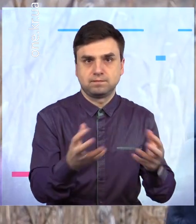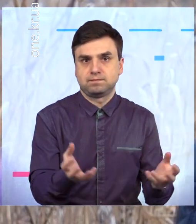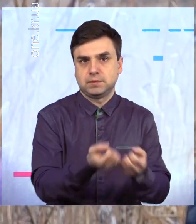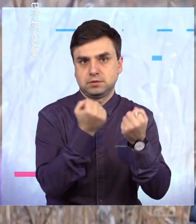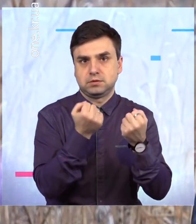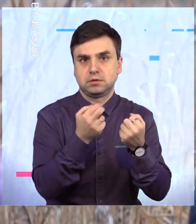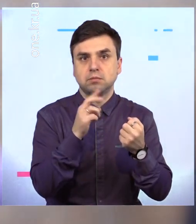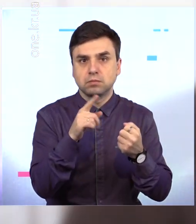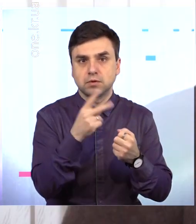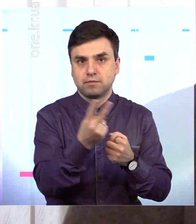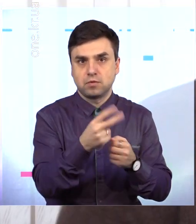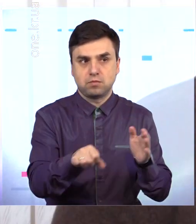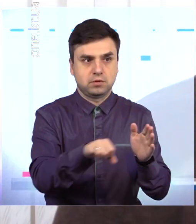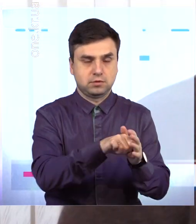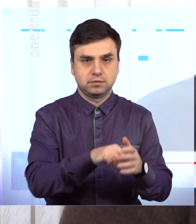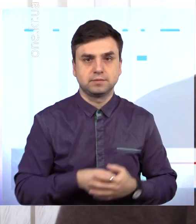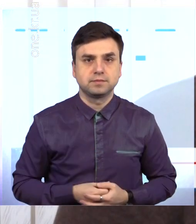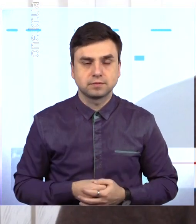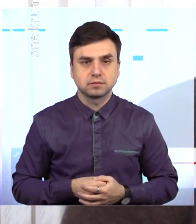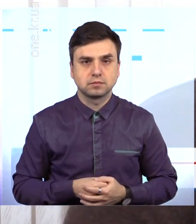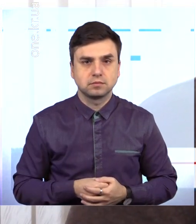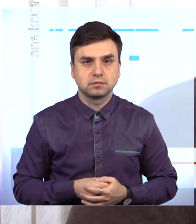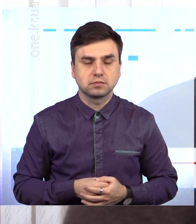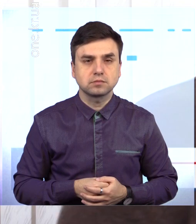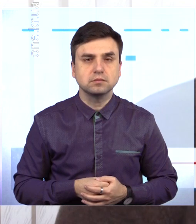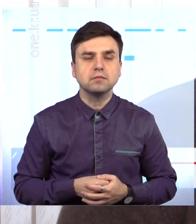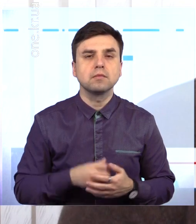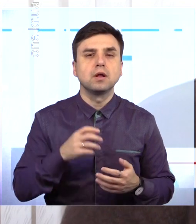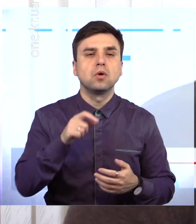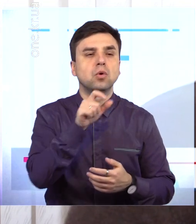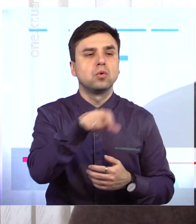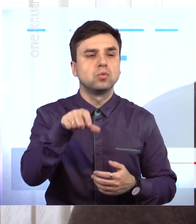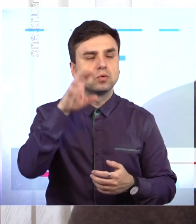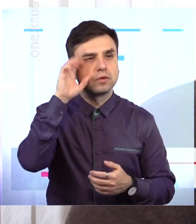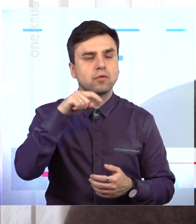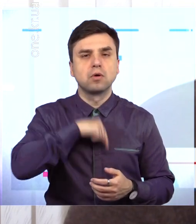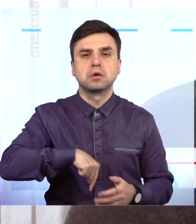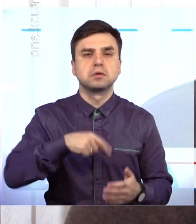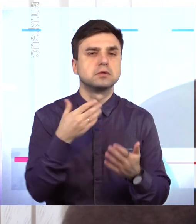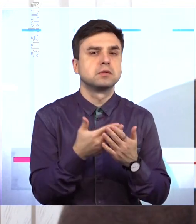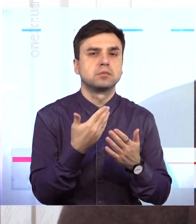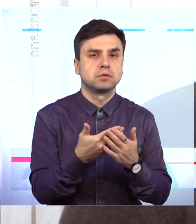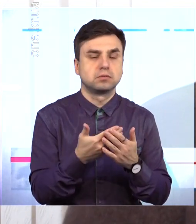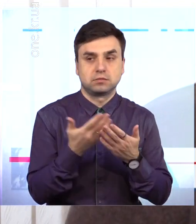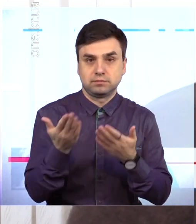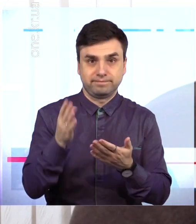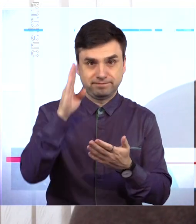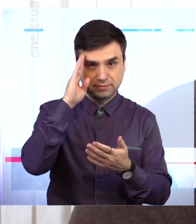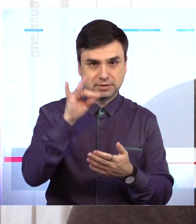має бути більше. Когда говорят наш криворожский характер, то это о таких людях, о таких ребятах, как